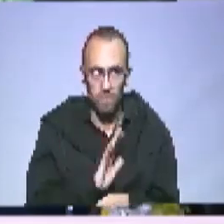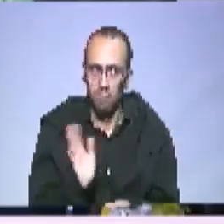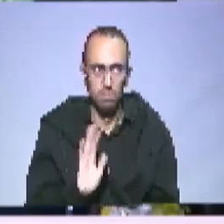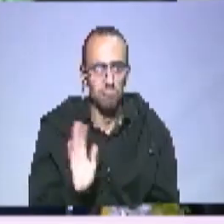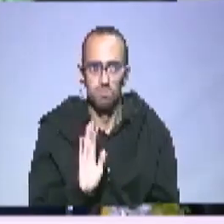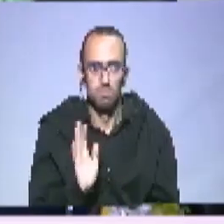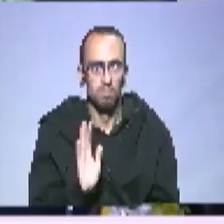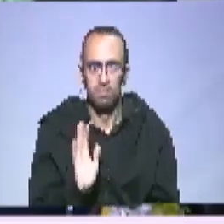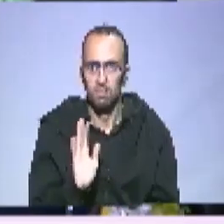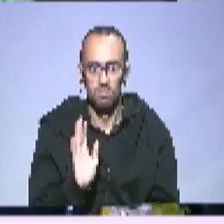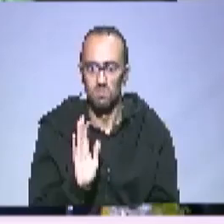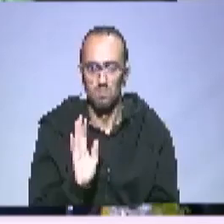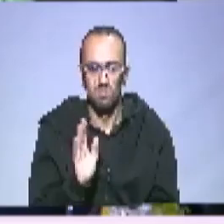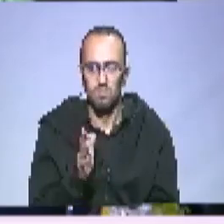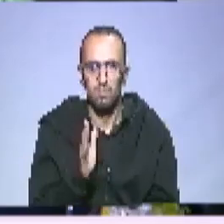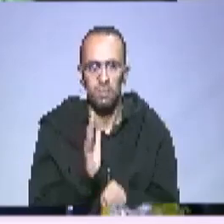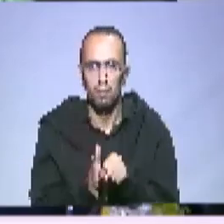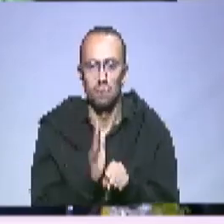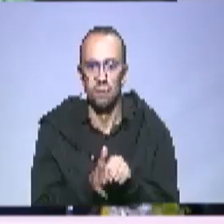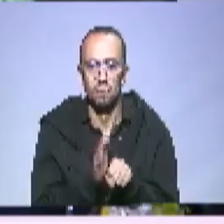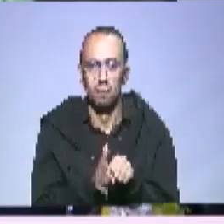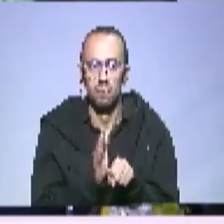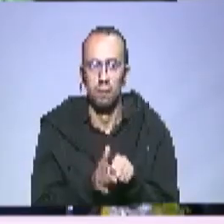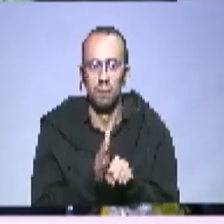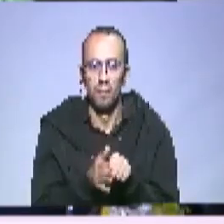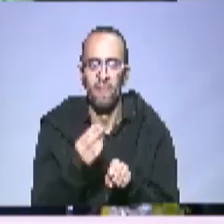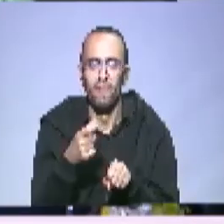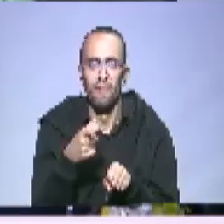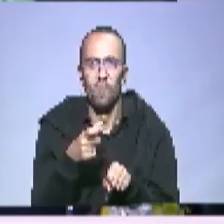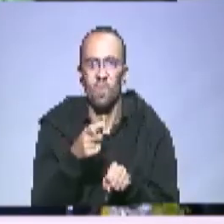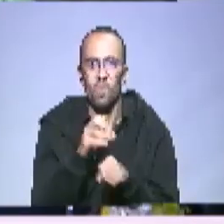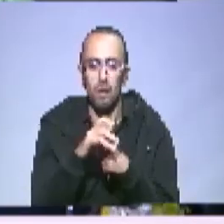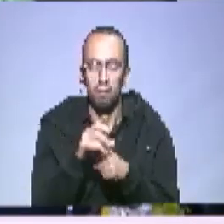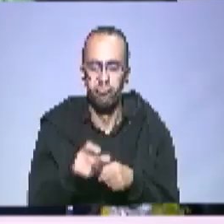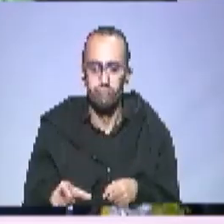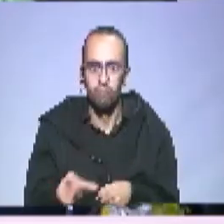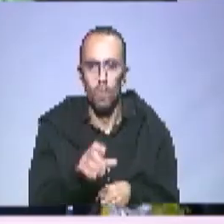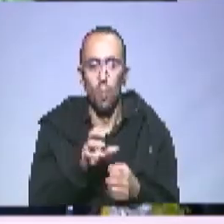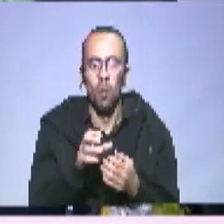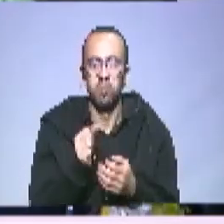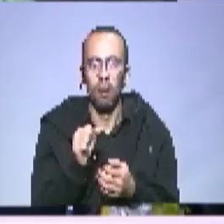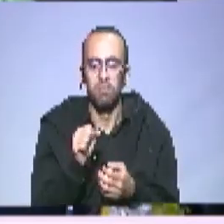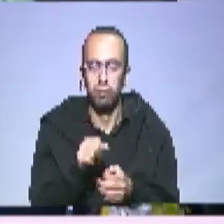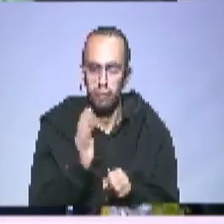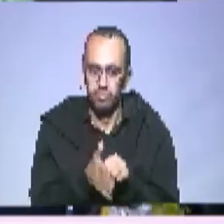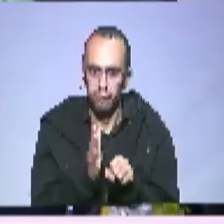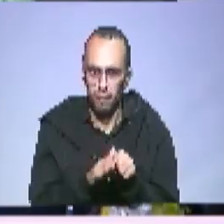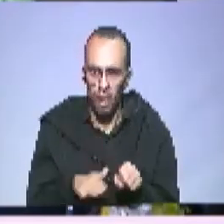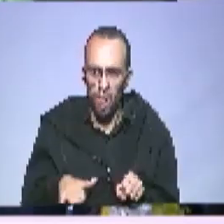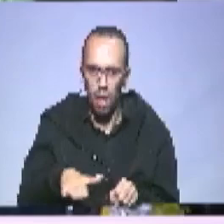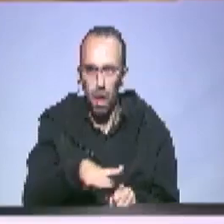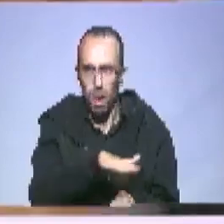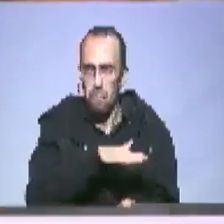غير كده؟ لا لا لا، ترنشات طماطم كده ظريفه كده رقيقه هتطلع معاكي 10 على 10.